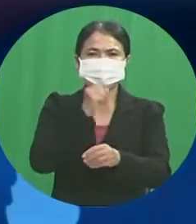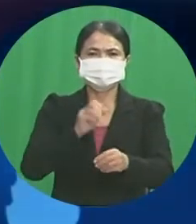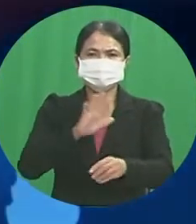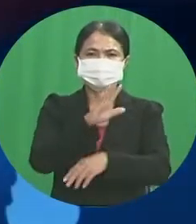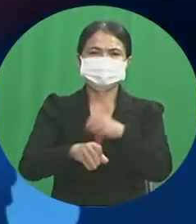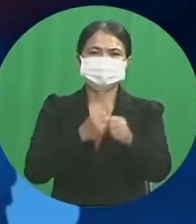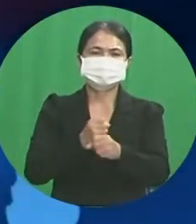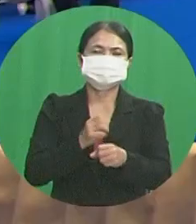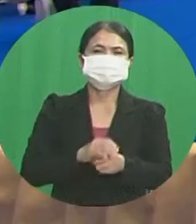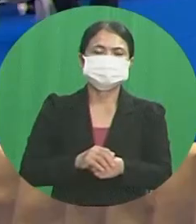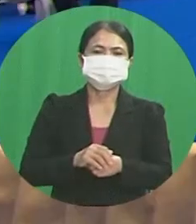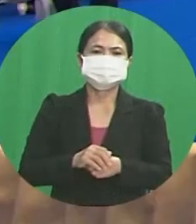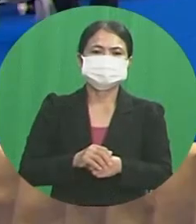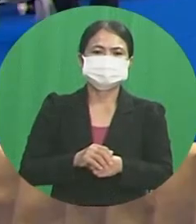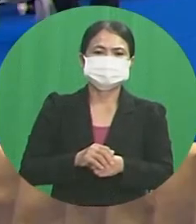ឆ្នាំ